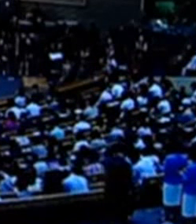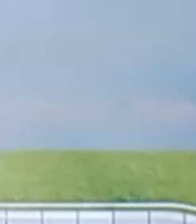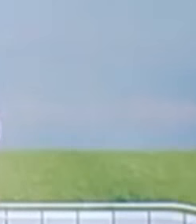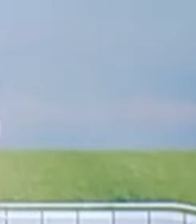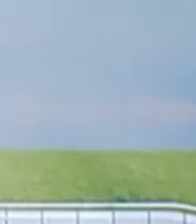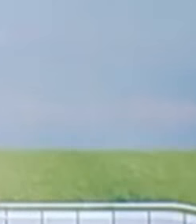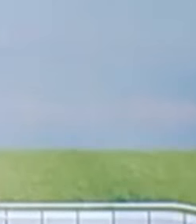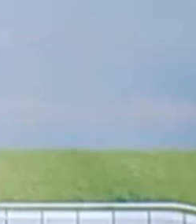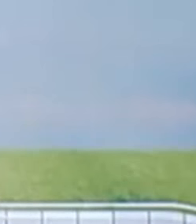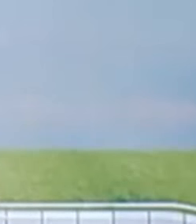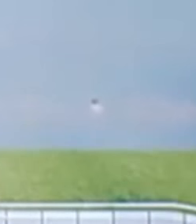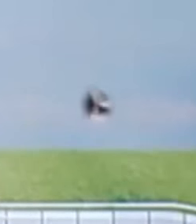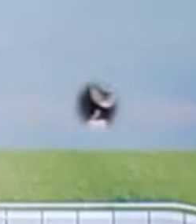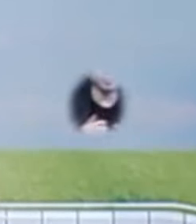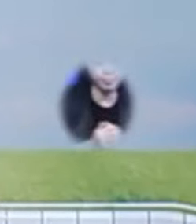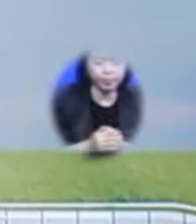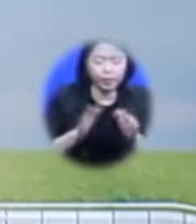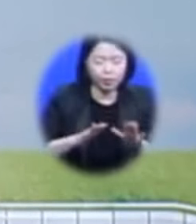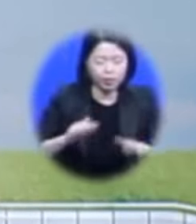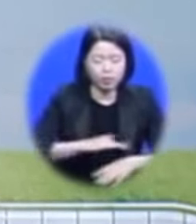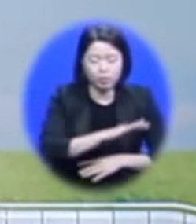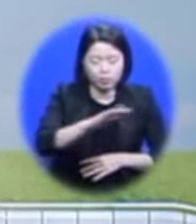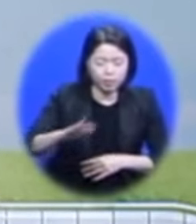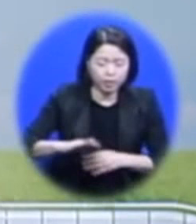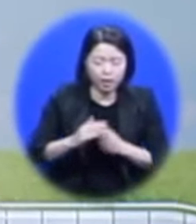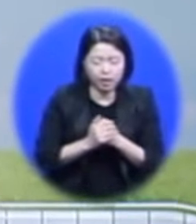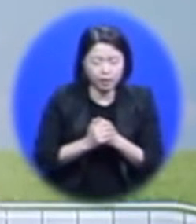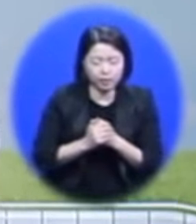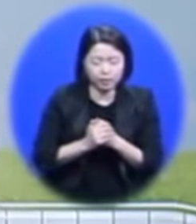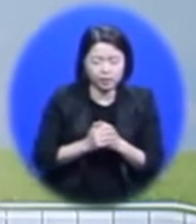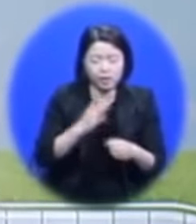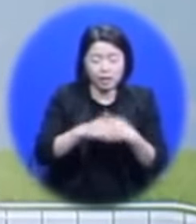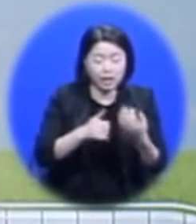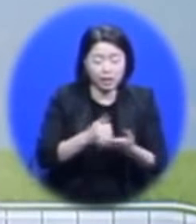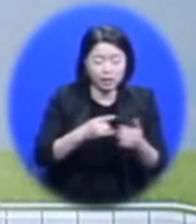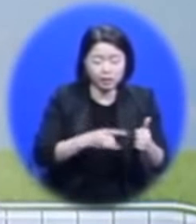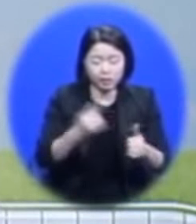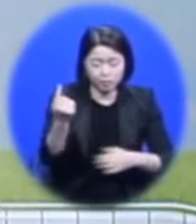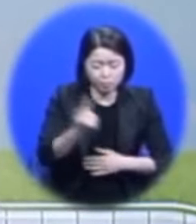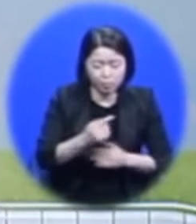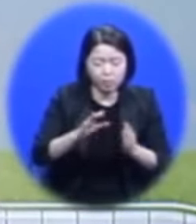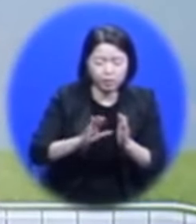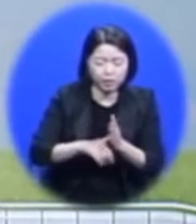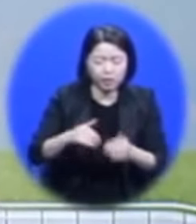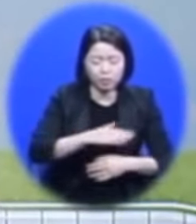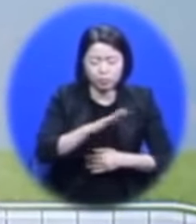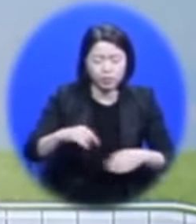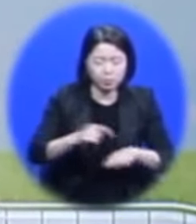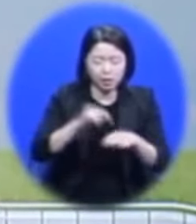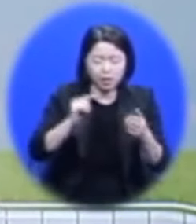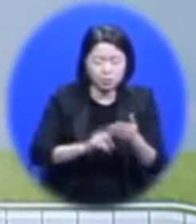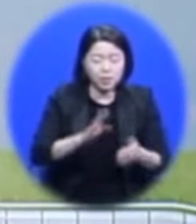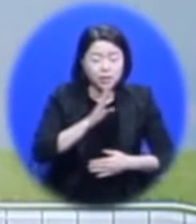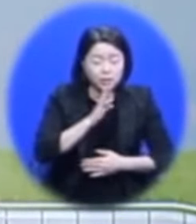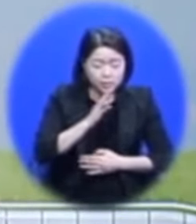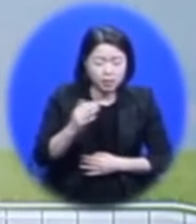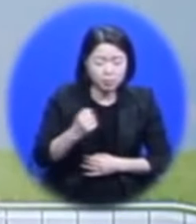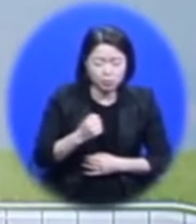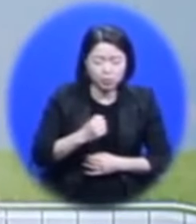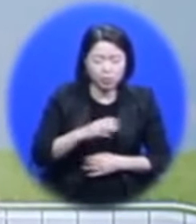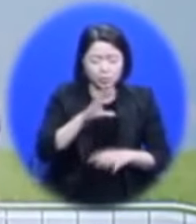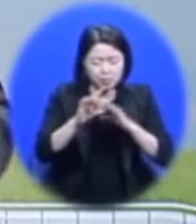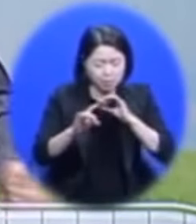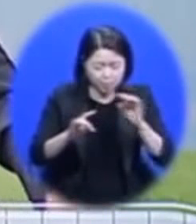아버지 하나님, 오늘 저희들이 하나님께 나올 때 우리의 마음이 참으로 메마를